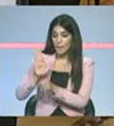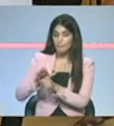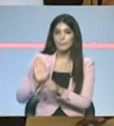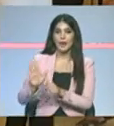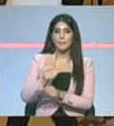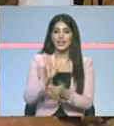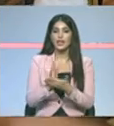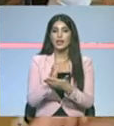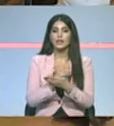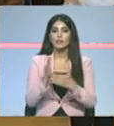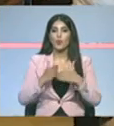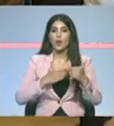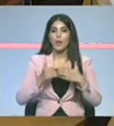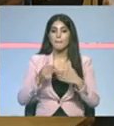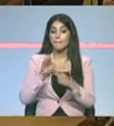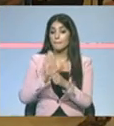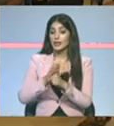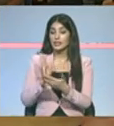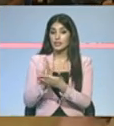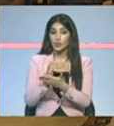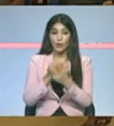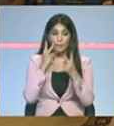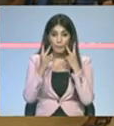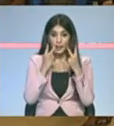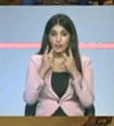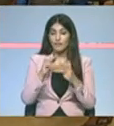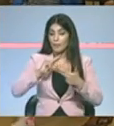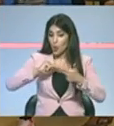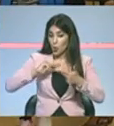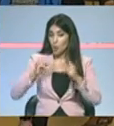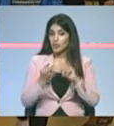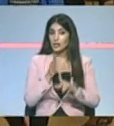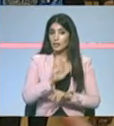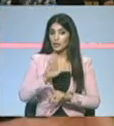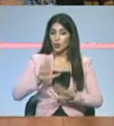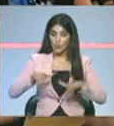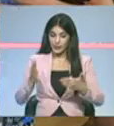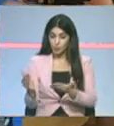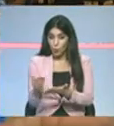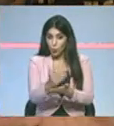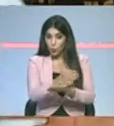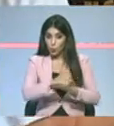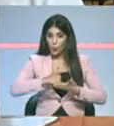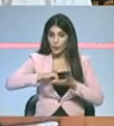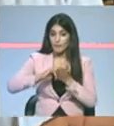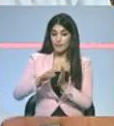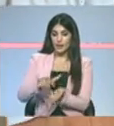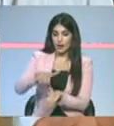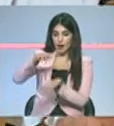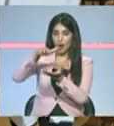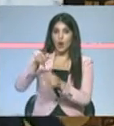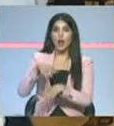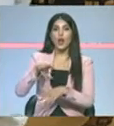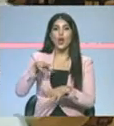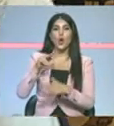خاصة تشوفوه من بعد في عنده حتى اللون خاص، من بعد يقع جماعها في حاوية كذلك كبيرة هي اللون نتاعها